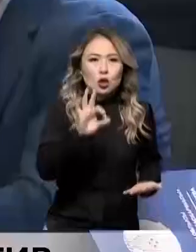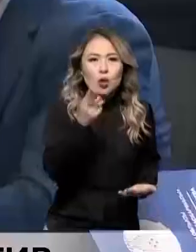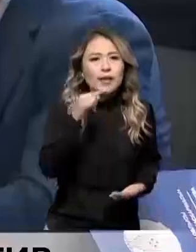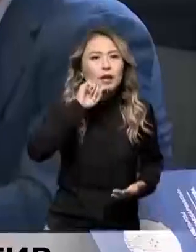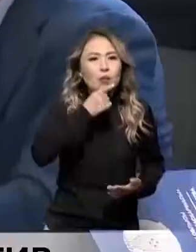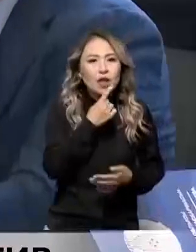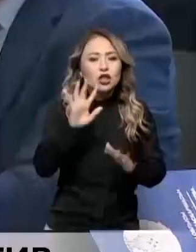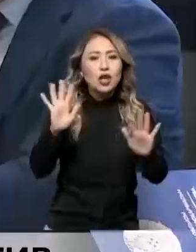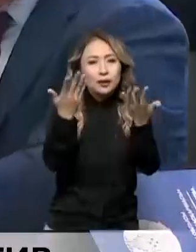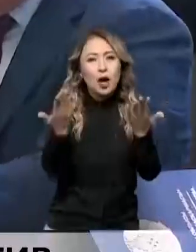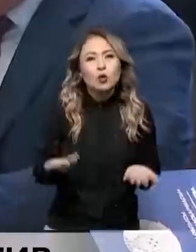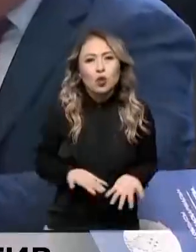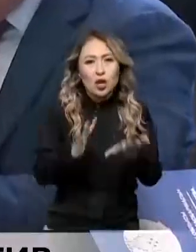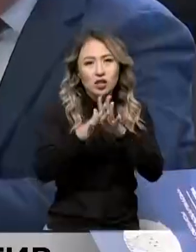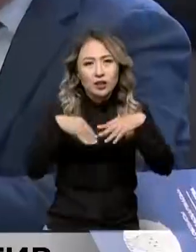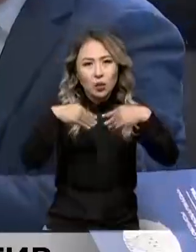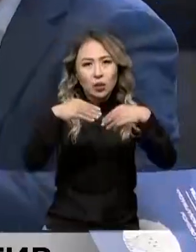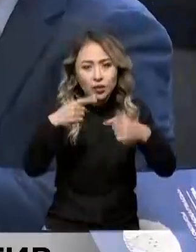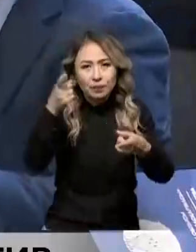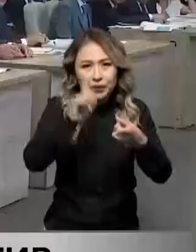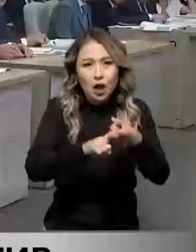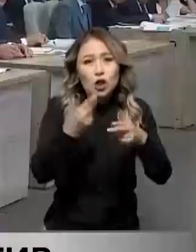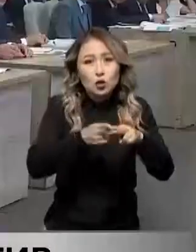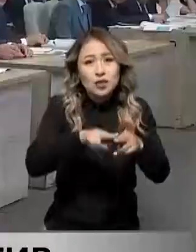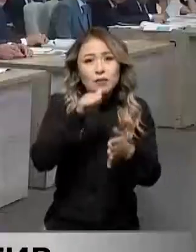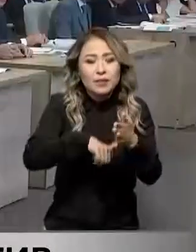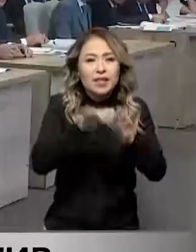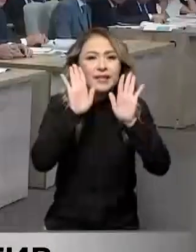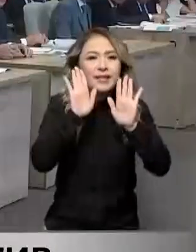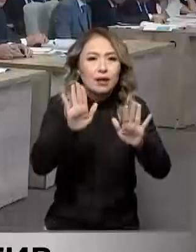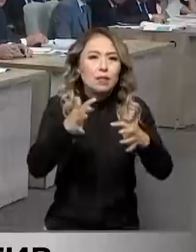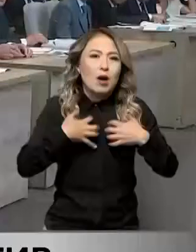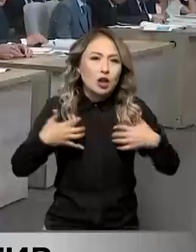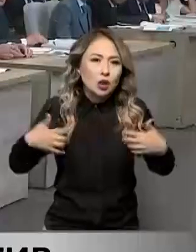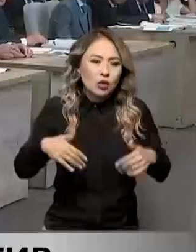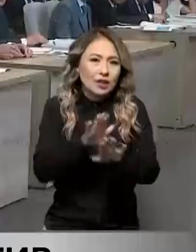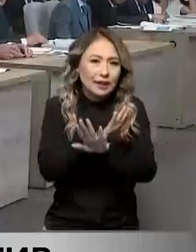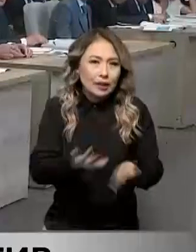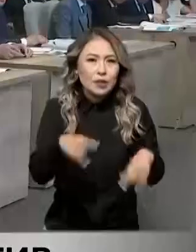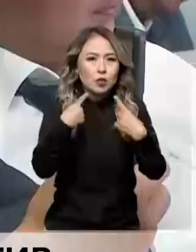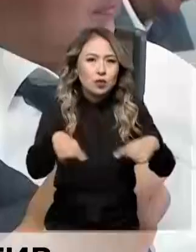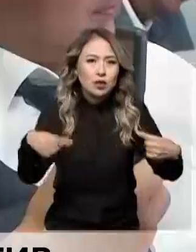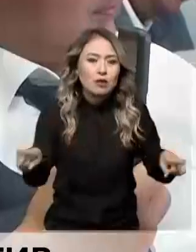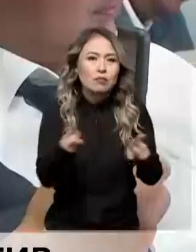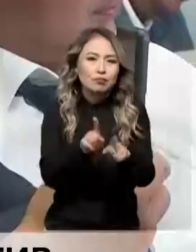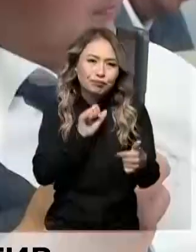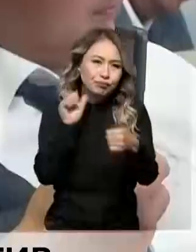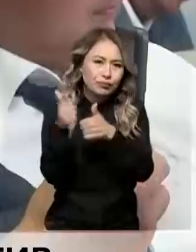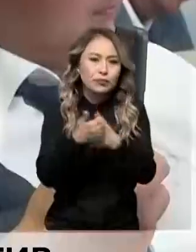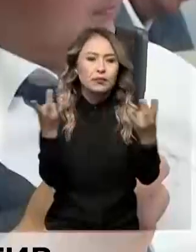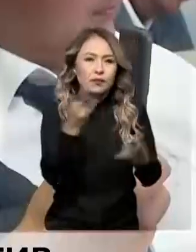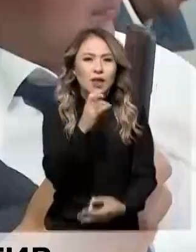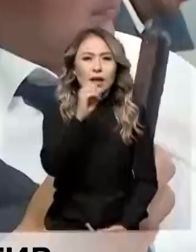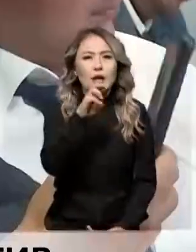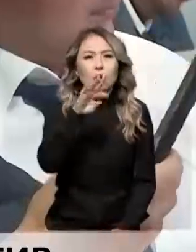әлеуметтік экономикалық жағдайы ауыл шаруашылығына тәуелді. Сол себепті тек мал шаруашылығы емес, өзге де салаларға басымдық беру керектігіне